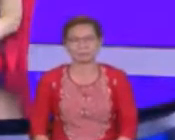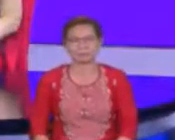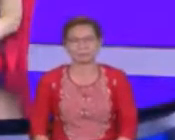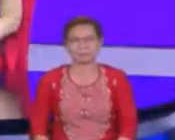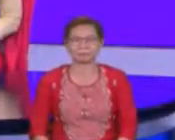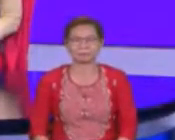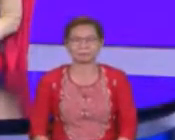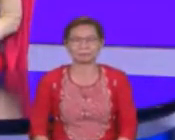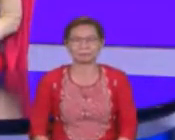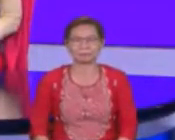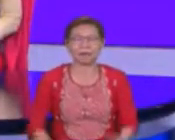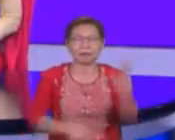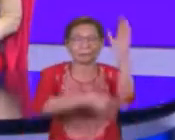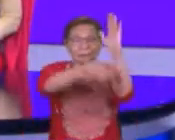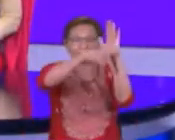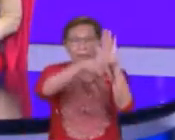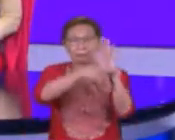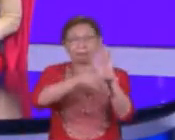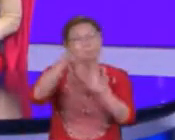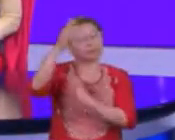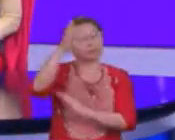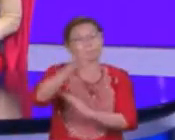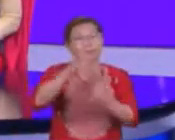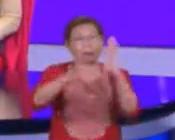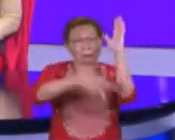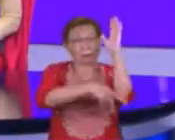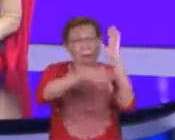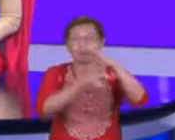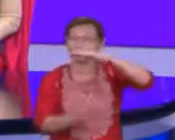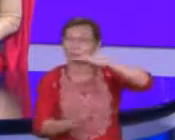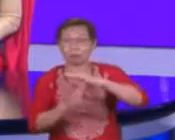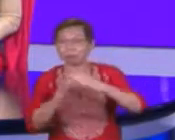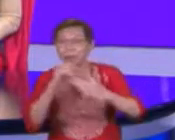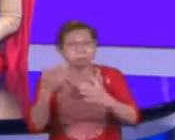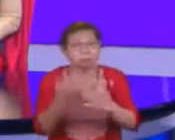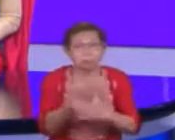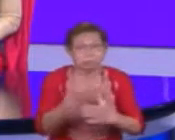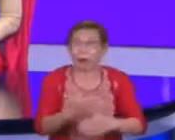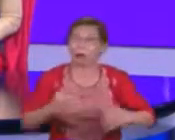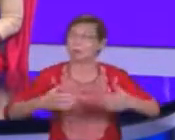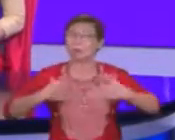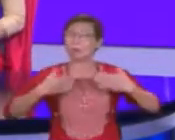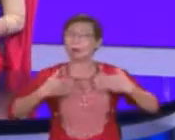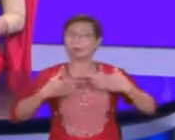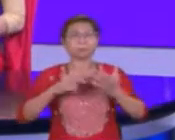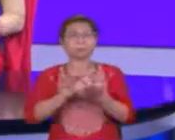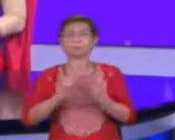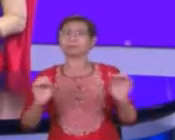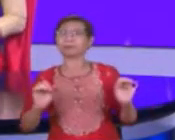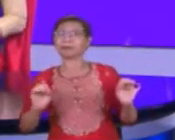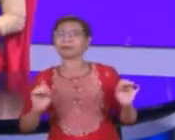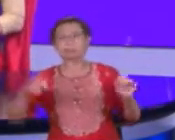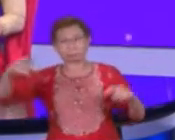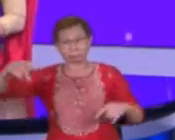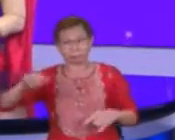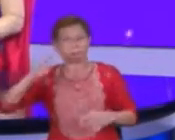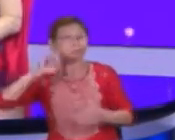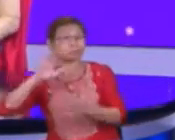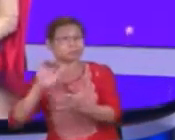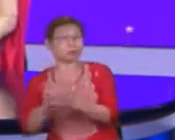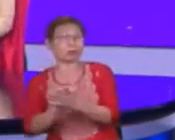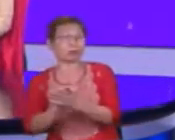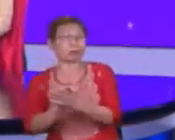Dalam pada itu, pembubaran Parlimen jelas tidak menjejaskan kemeriahan perayaan Deepavali. Malah Perdana Menteri